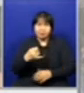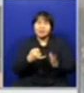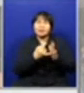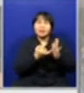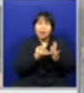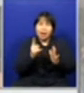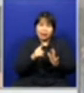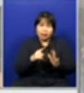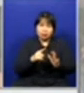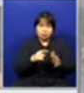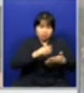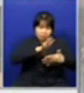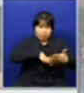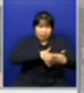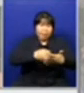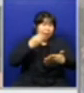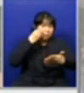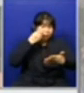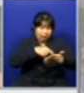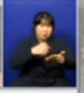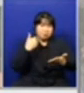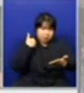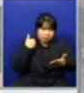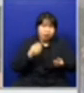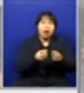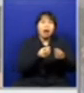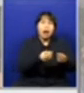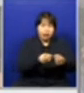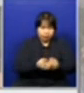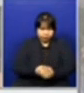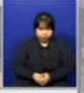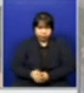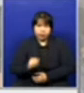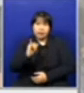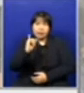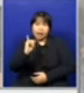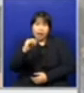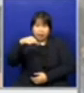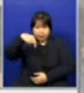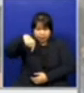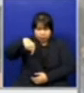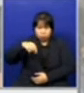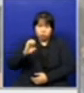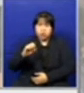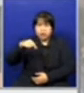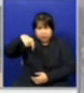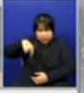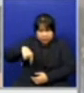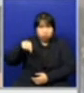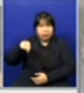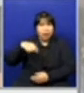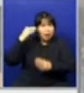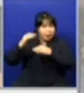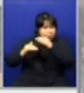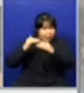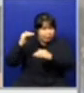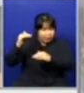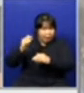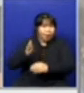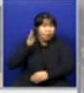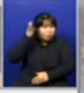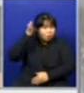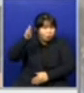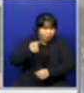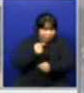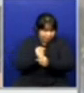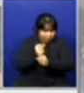ท่านให้ไปเลยที่ IQ EQ ที่ท่านว่านี่มันพัฒนาเขาเหล่านั้นจะมาดูแลประเทศชาติประเทศชาติแ